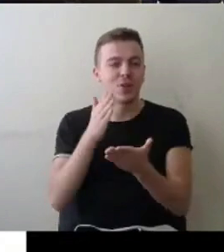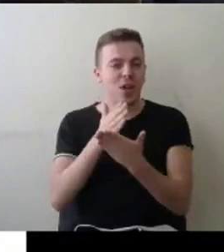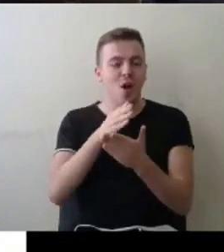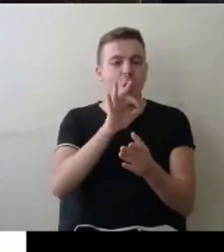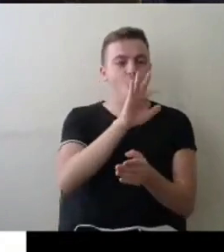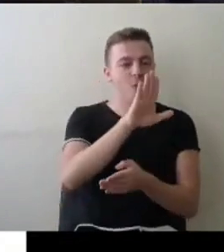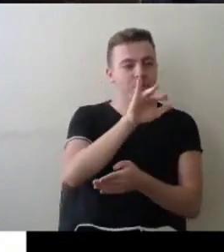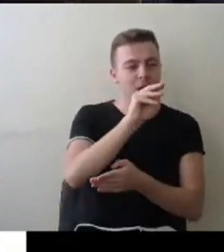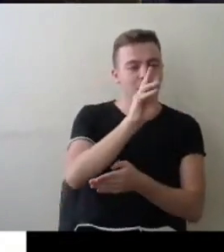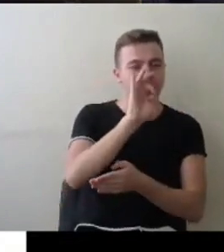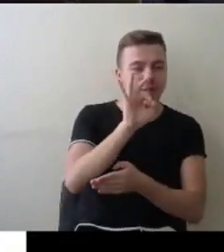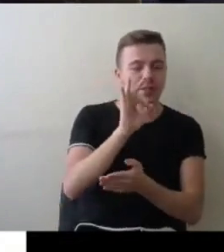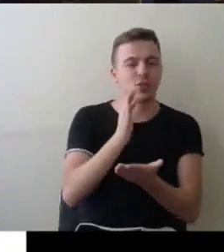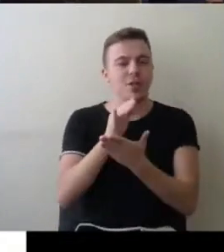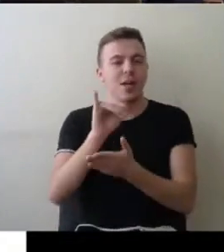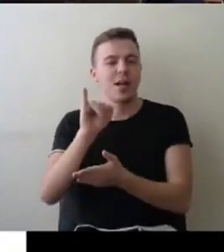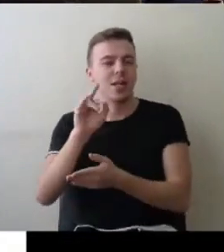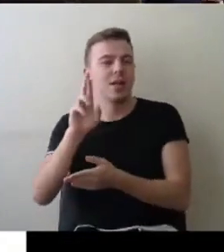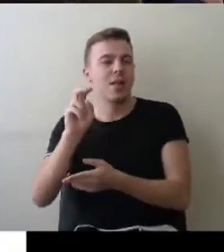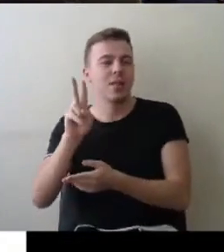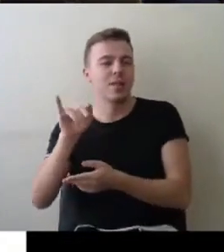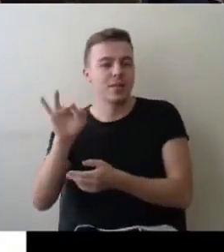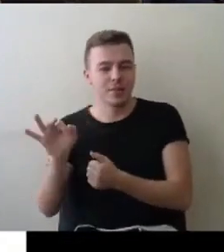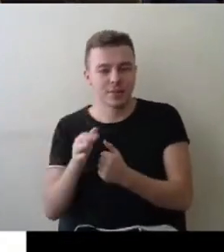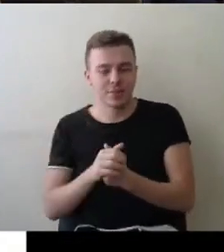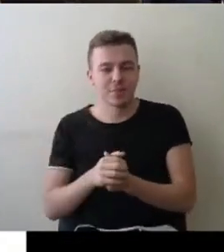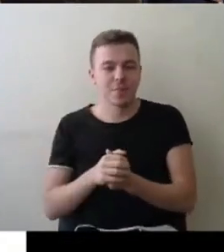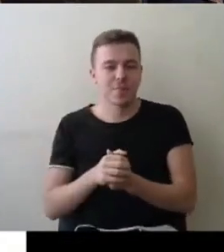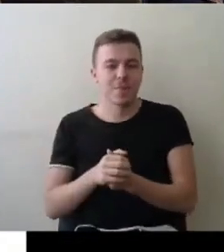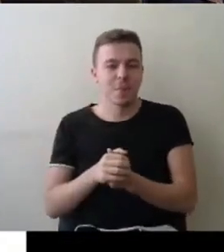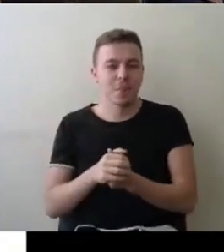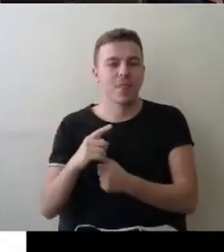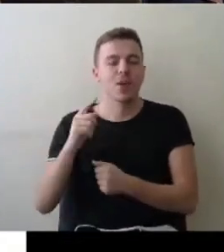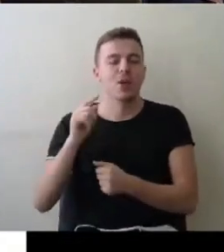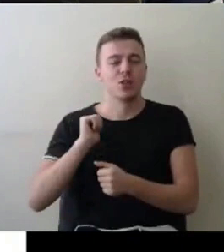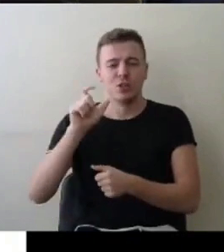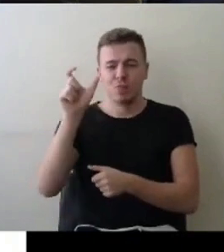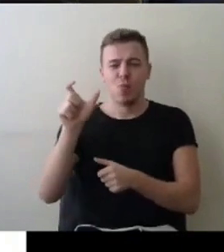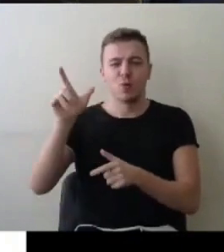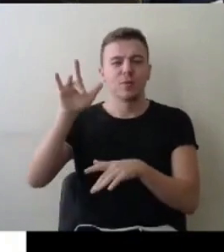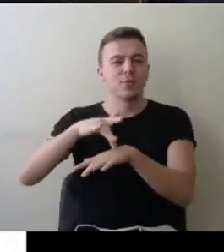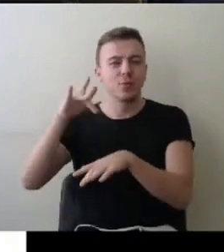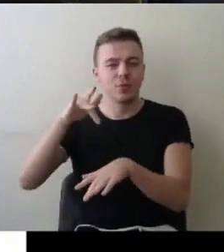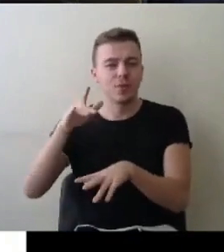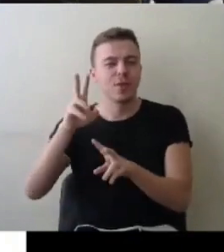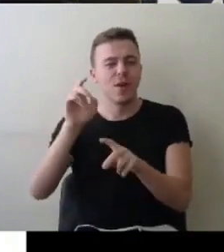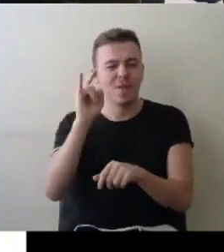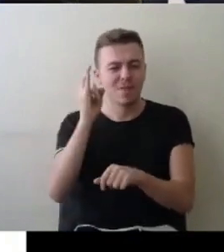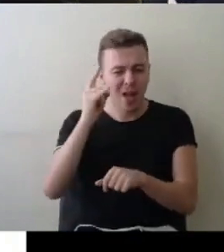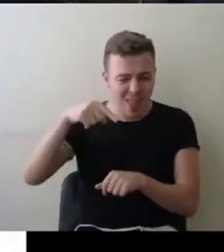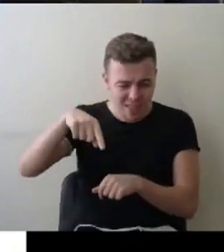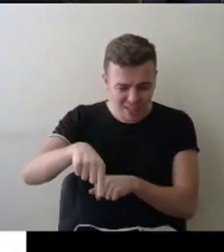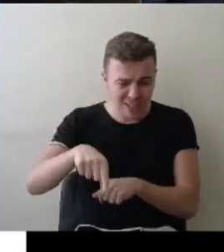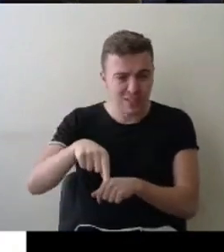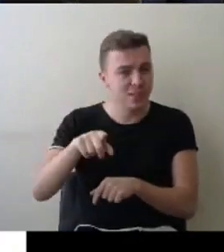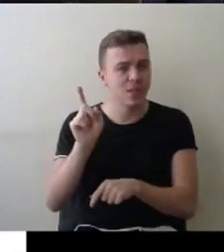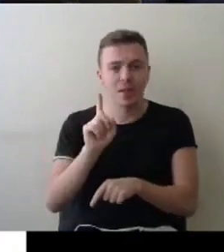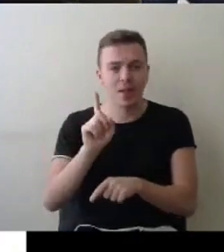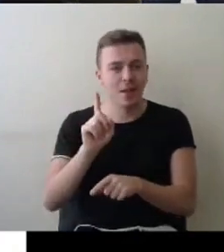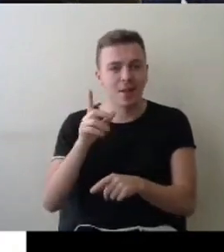kai kurie, reiškia, žmonės jaučiasi, kad ne tik vaikas, bet visi mes piliečiai esam